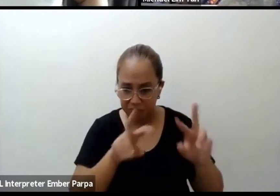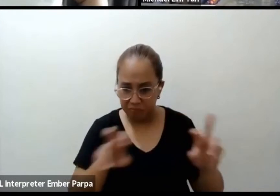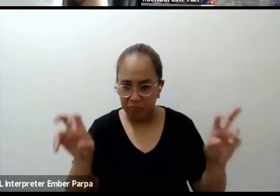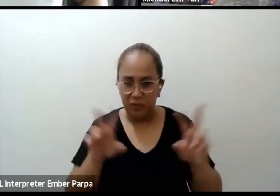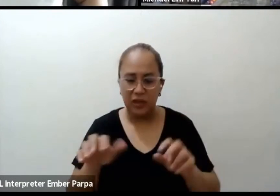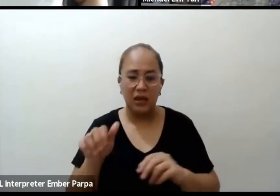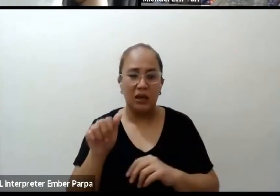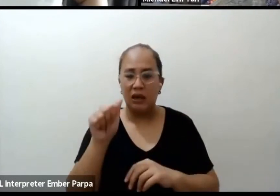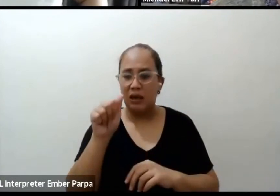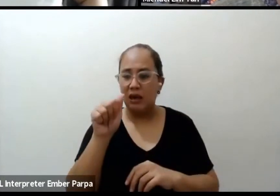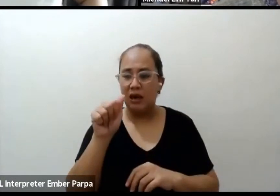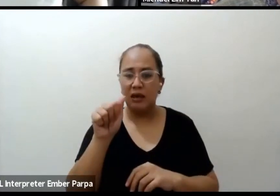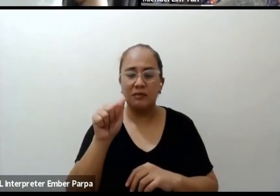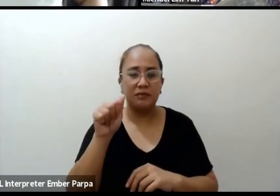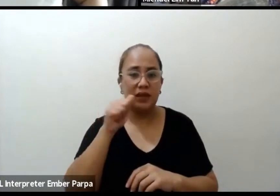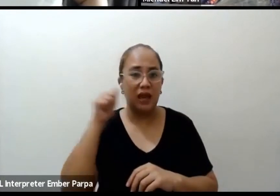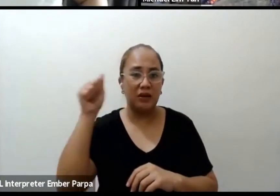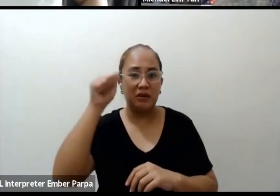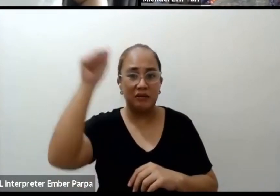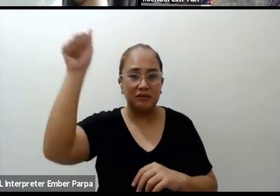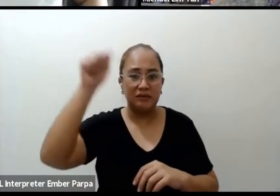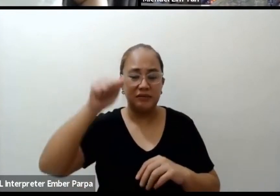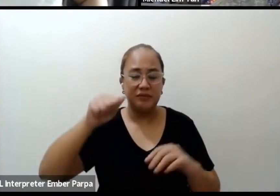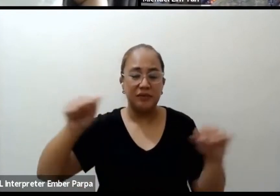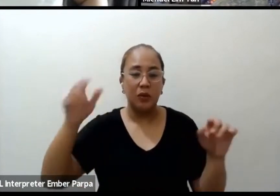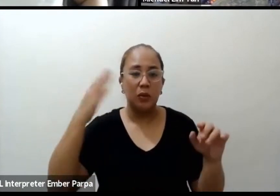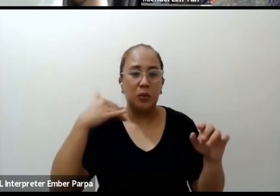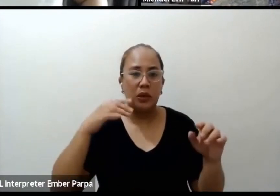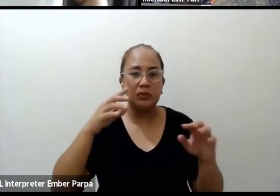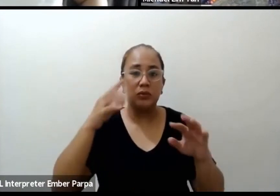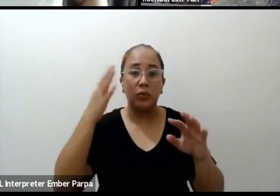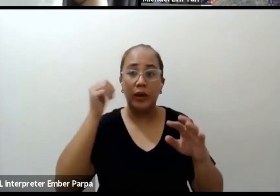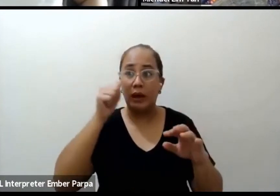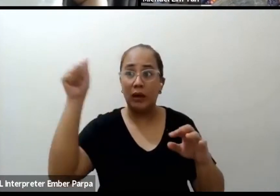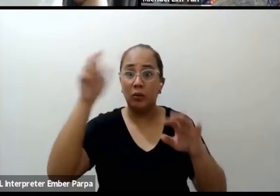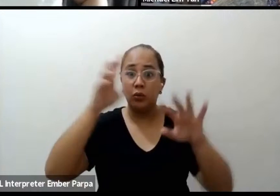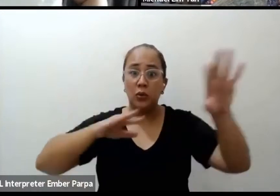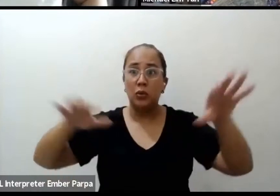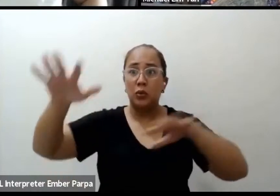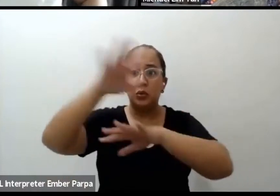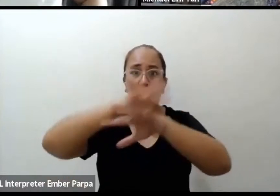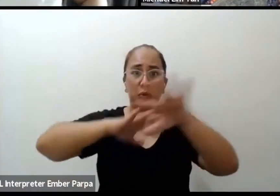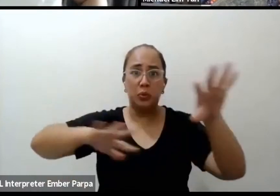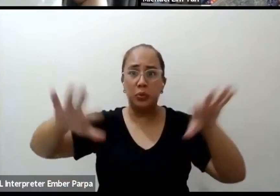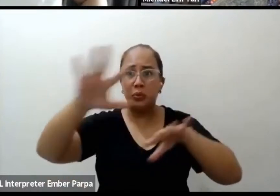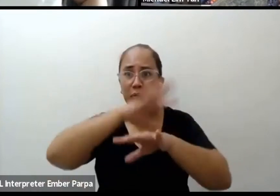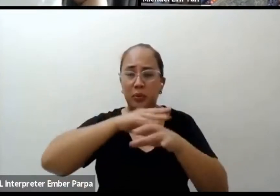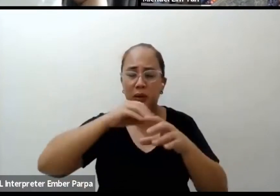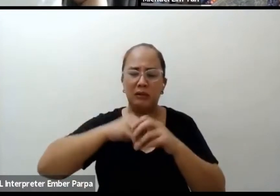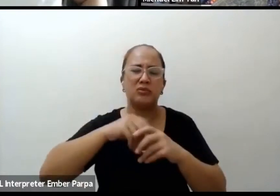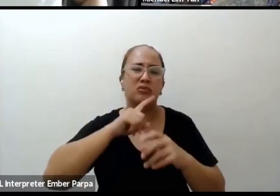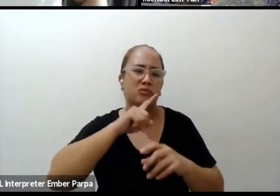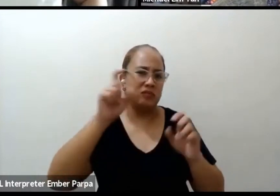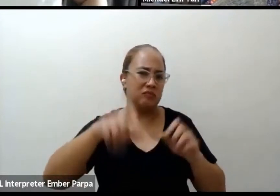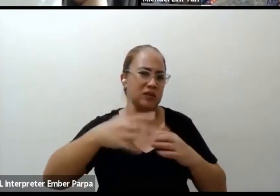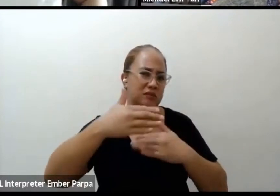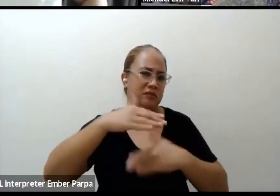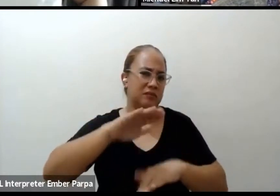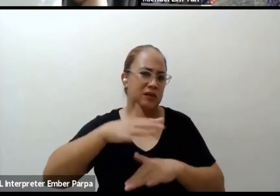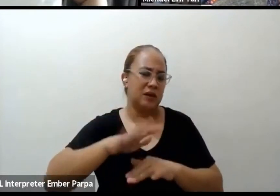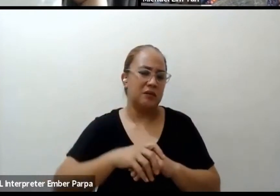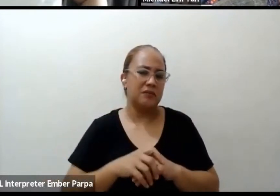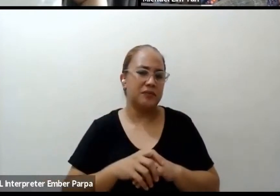exchanges in buses. Parang nagsisirculate yung air within. So dapat talaga yon nakabukas ang mga bintana. Huwag na